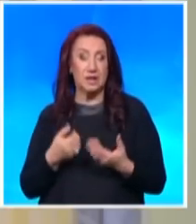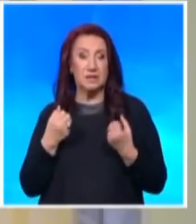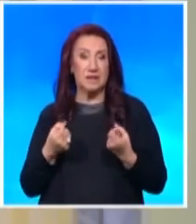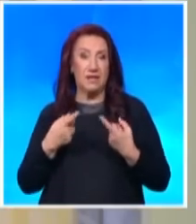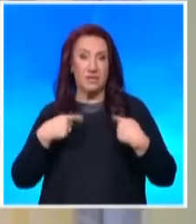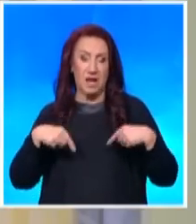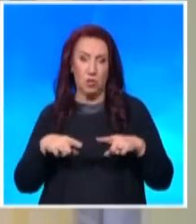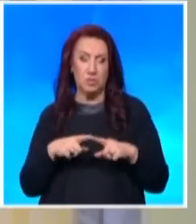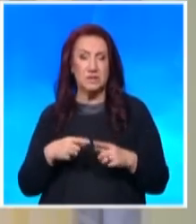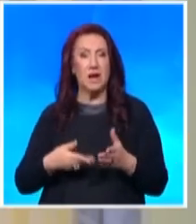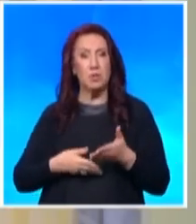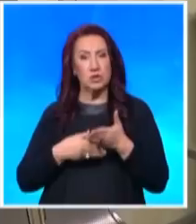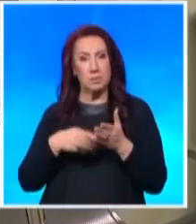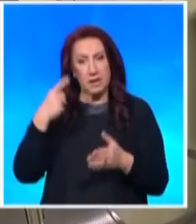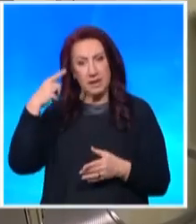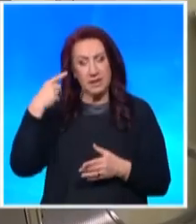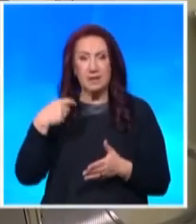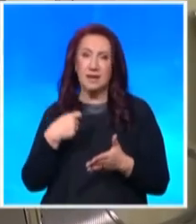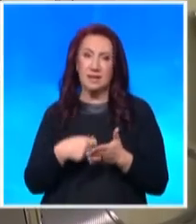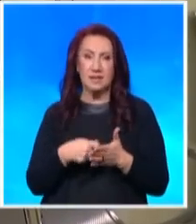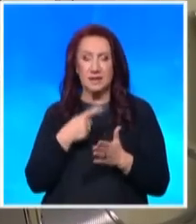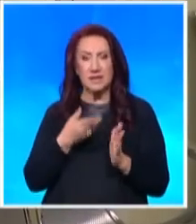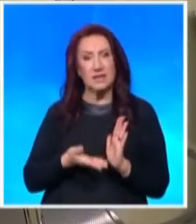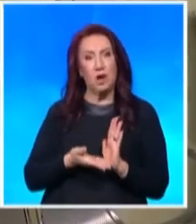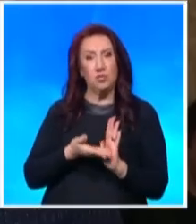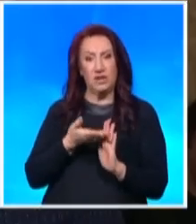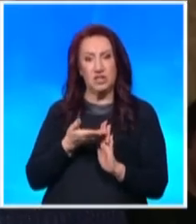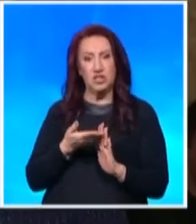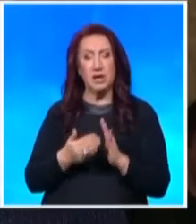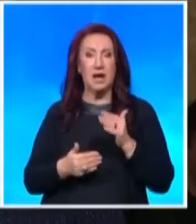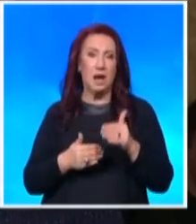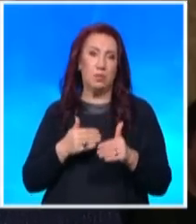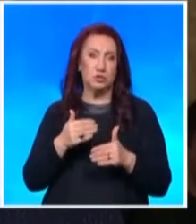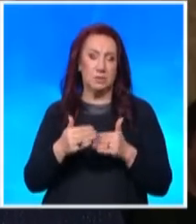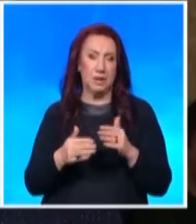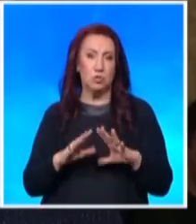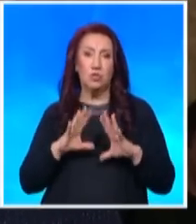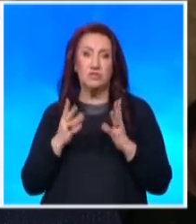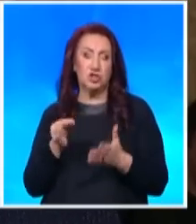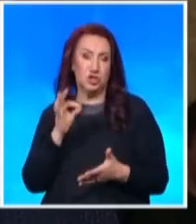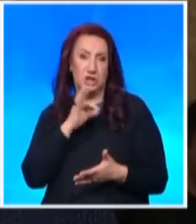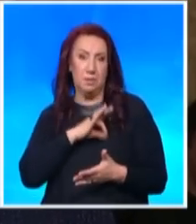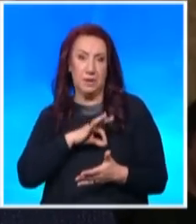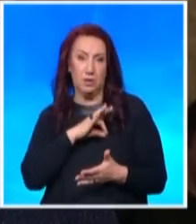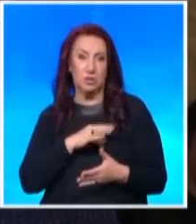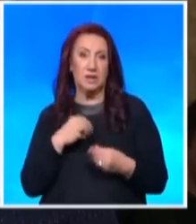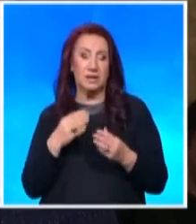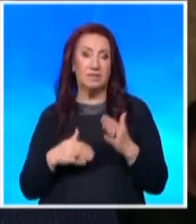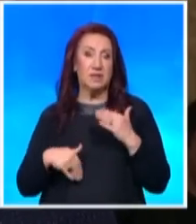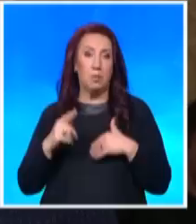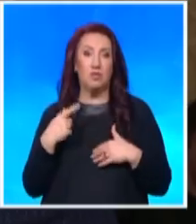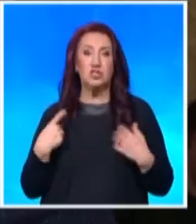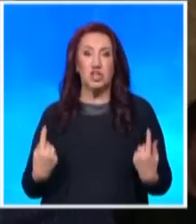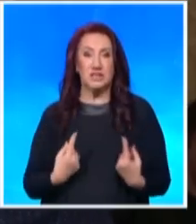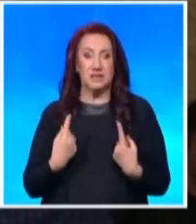парламент подкрепиха идеята таксата да се увеличи, но плавно. Всички приходи, които са повече, дават повече стимули, привличат